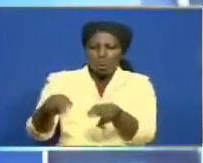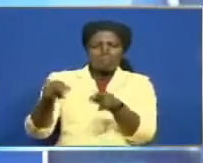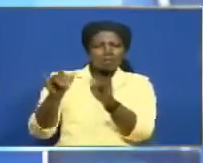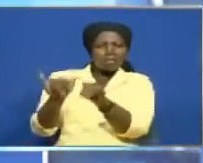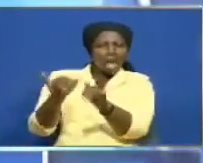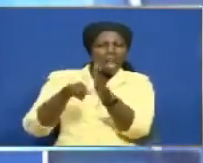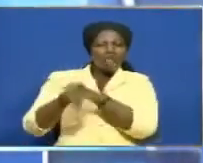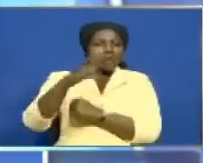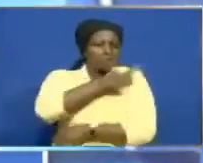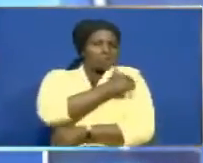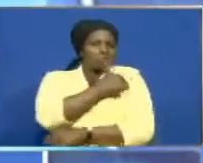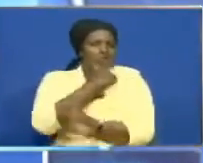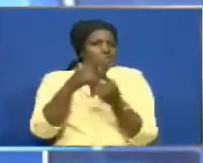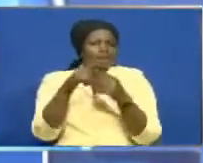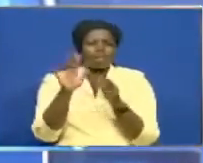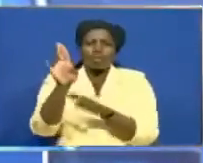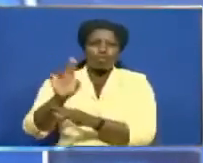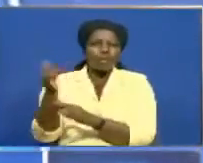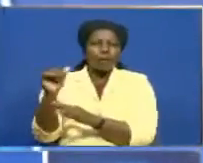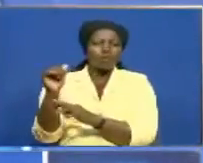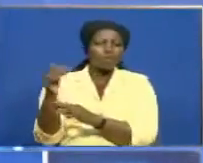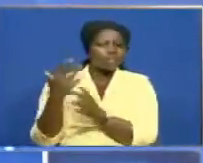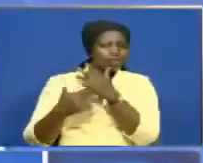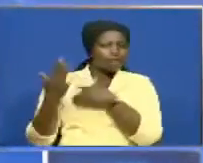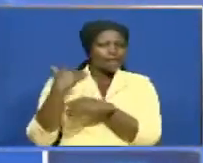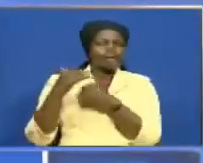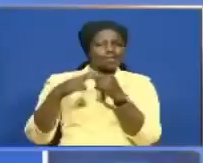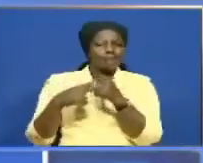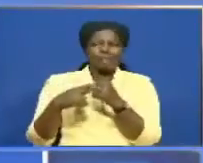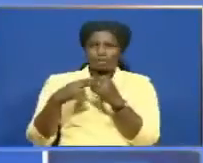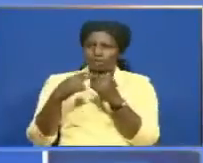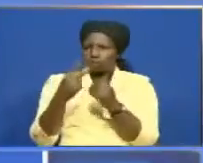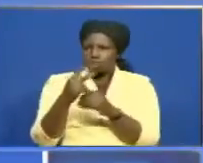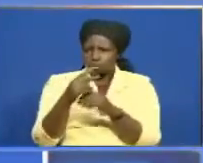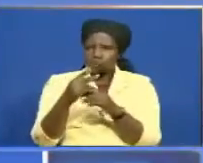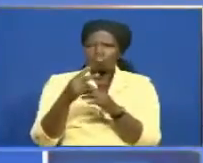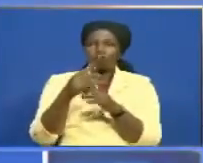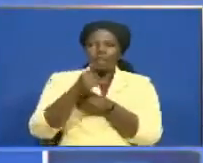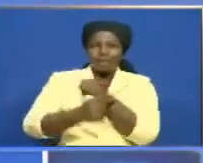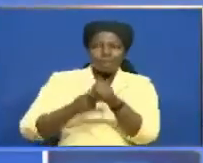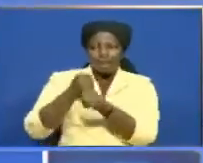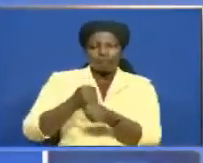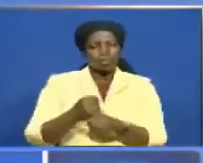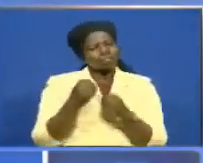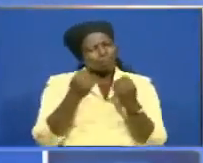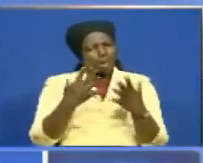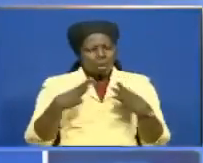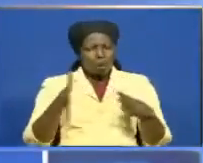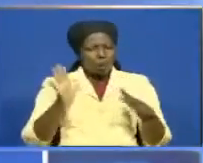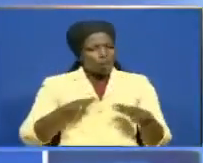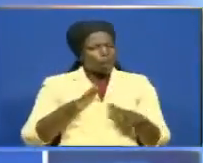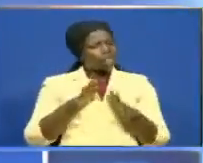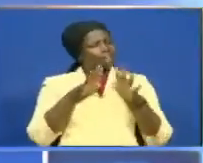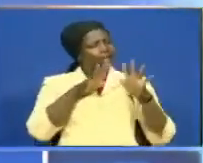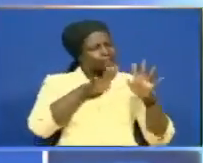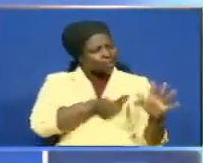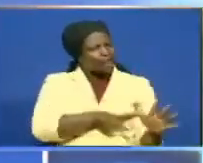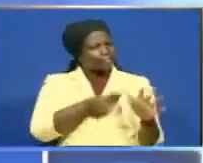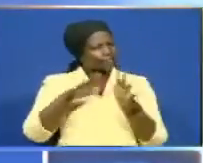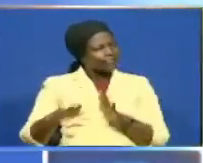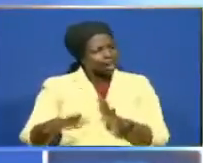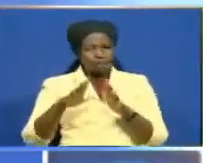muda wa miaka 47 iliyopita. Kina mama wajawazito hupata mateso yasiyo kifani wanapotafuta huduma za kujifungua,